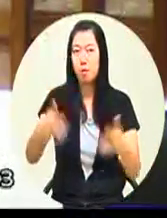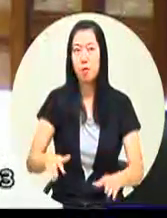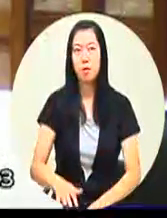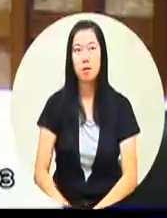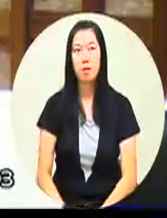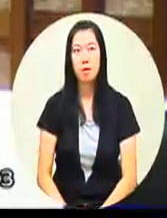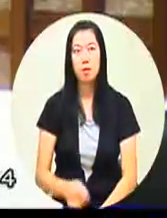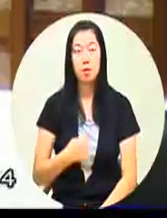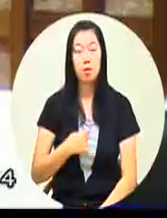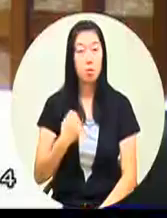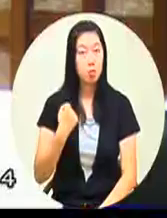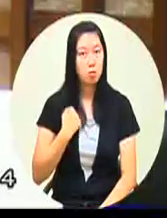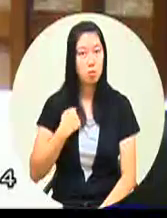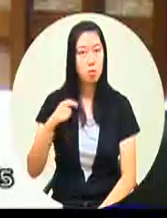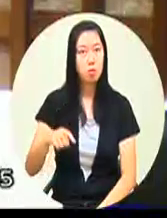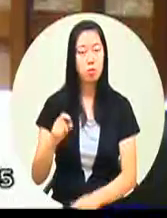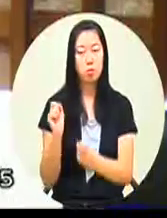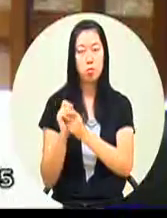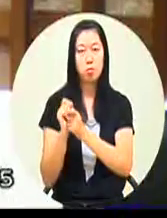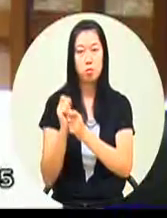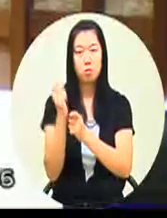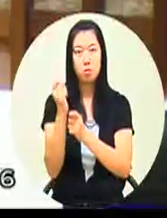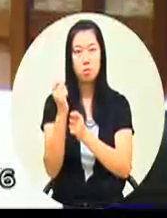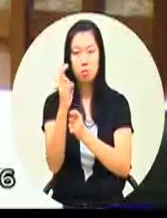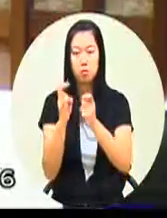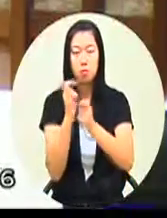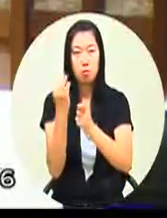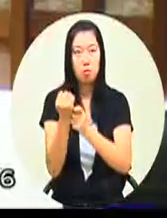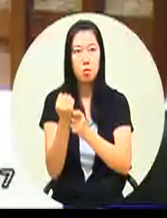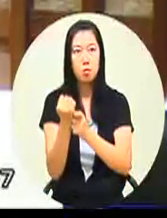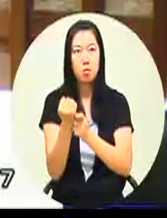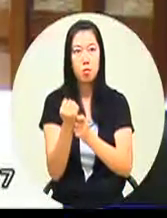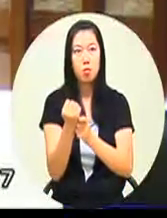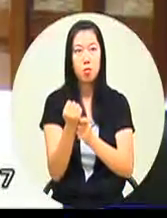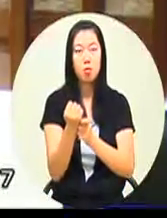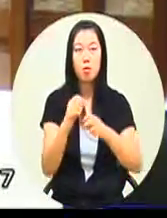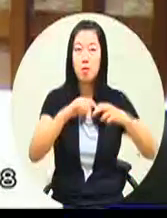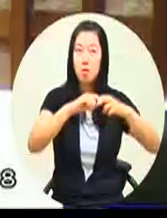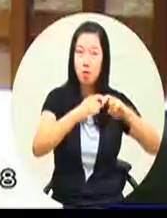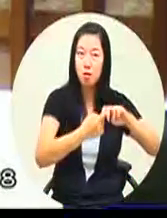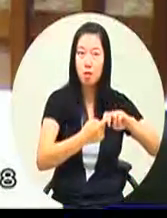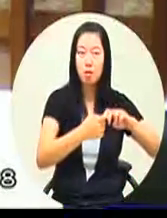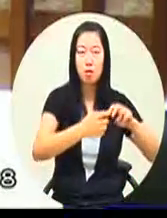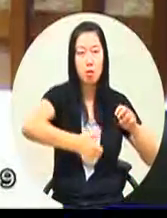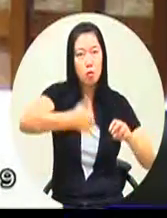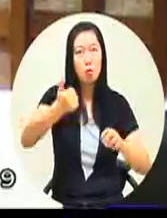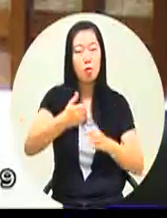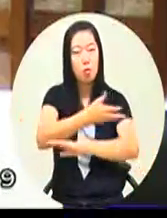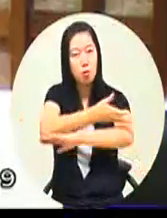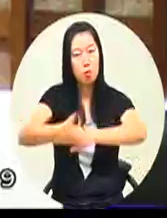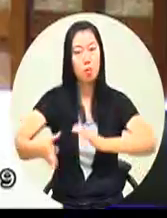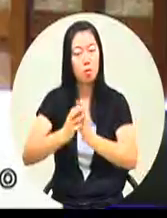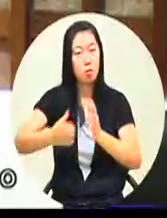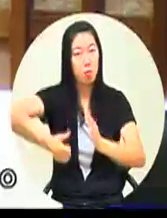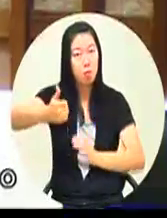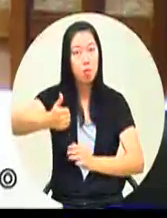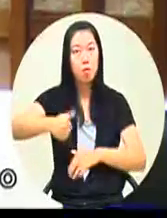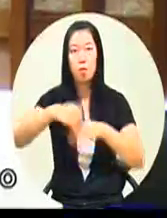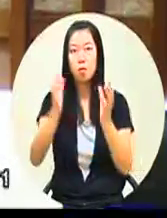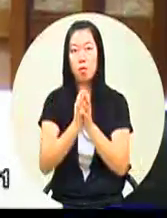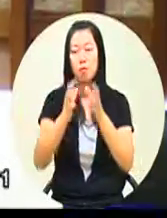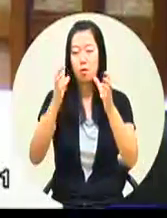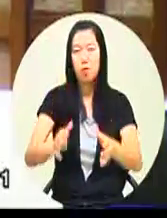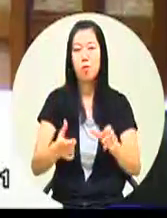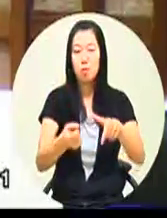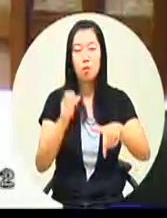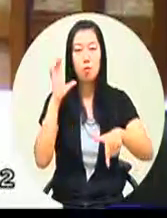知影，即20多栋来开过几十遍啦，做理事长啦、副市长啦、迄、那个河川局长啦，甚物迄落拢来开过，